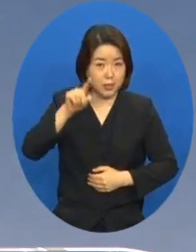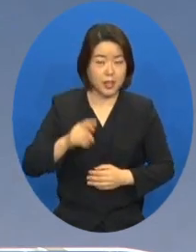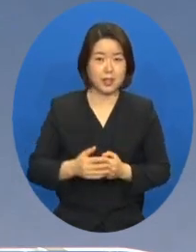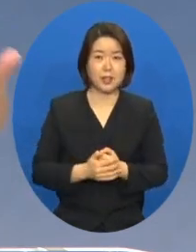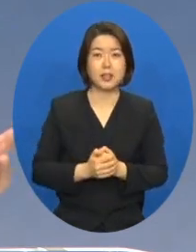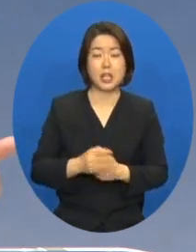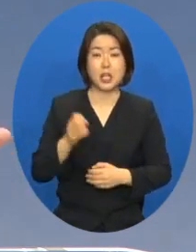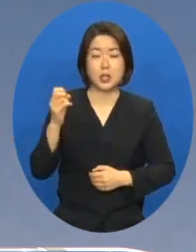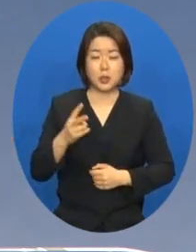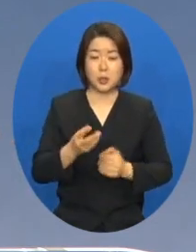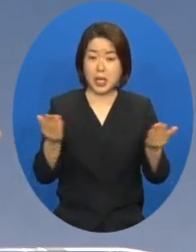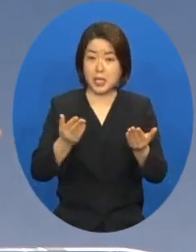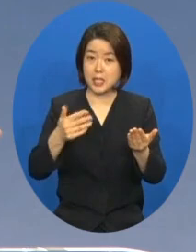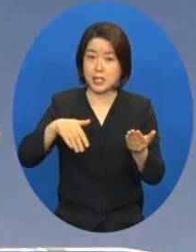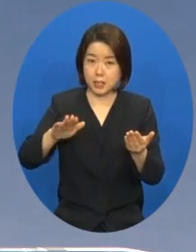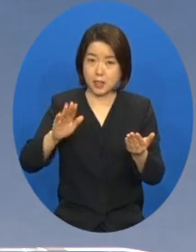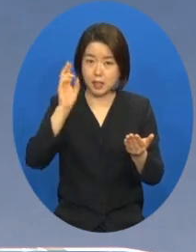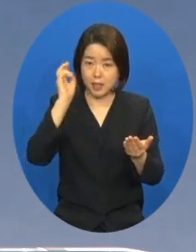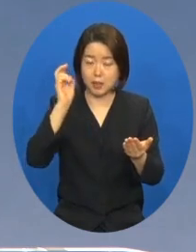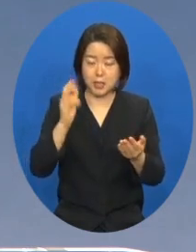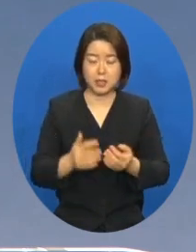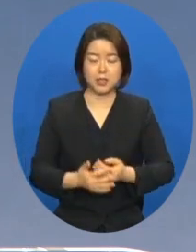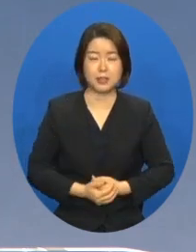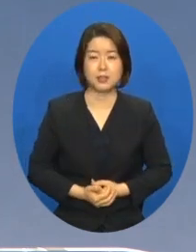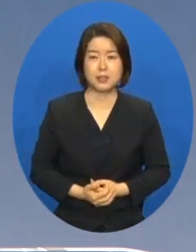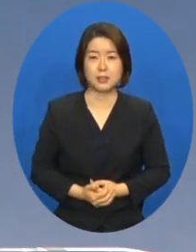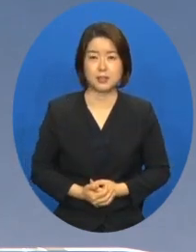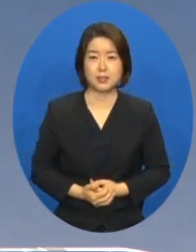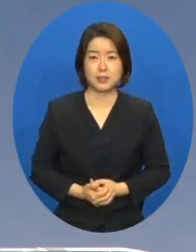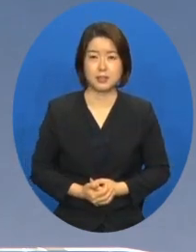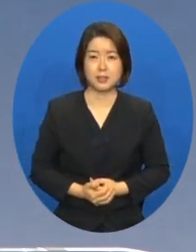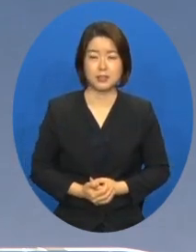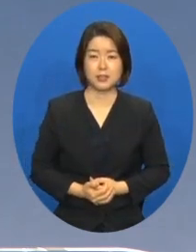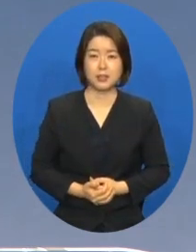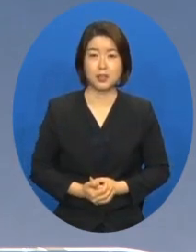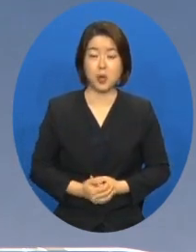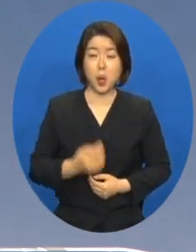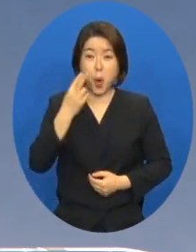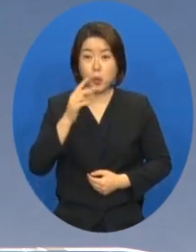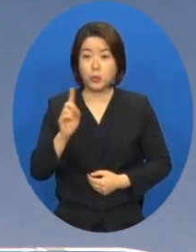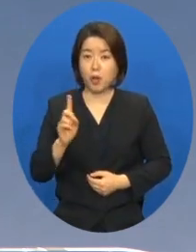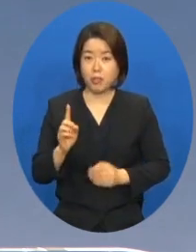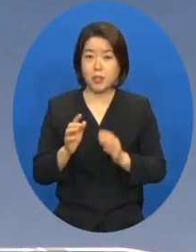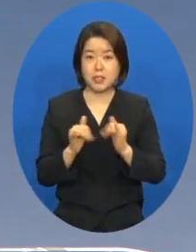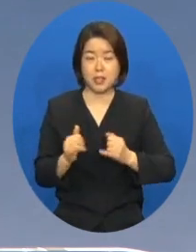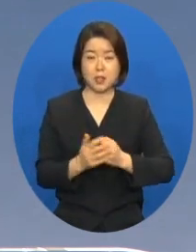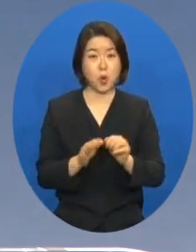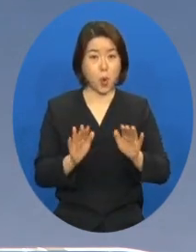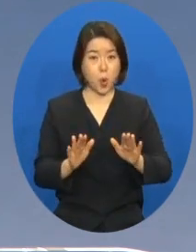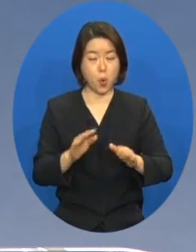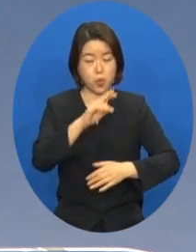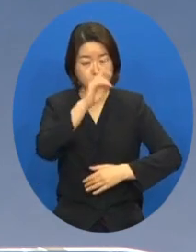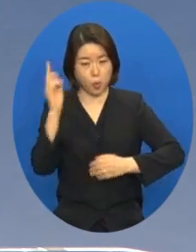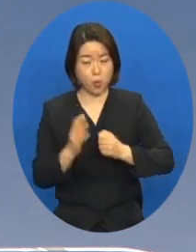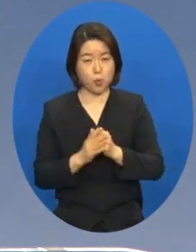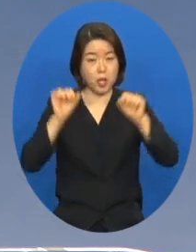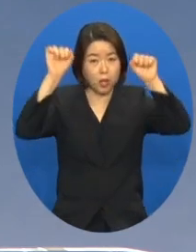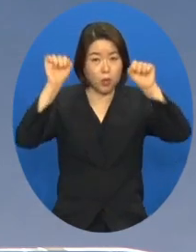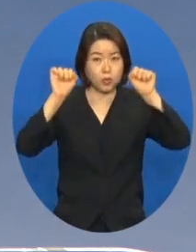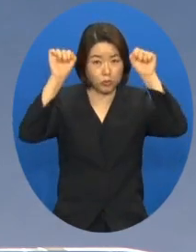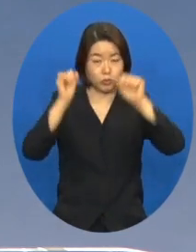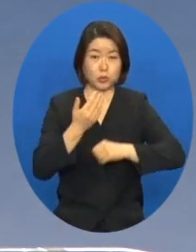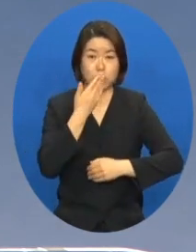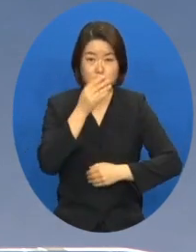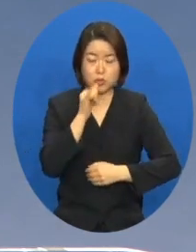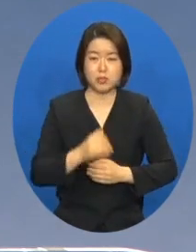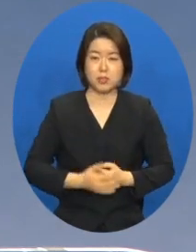또 출근해야 될 것이에요. 혹시 어떤 분들은 뭐 오늘 오후에 운동을 할 수도